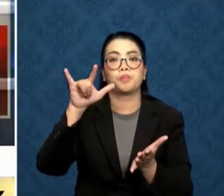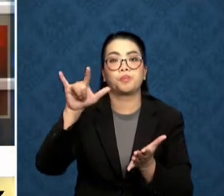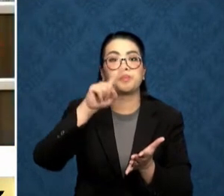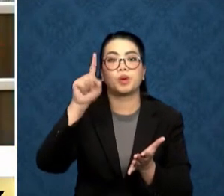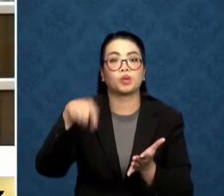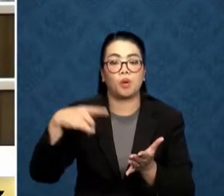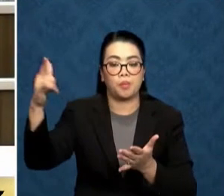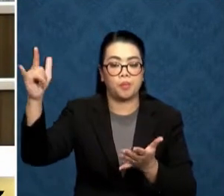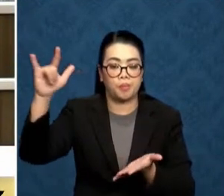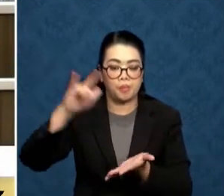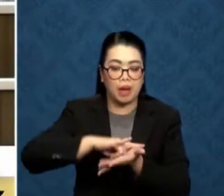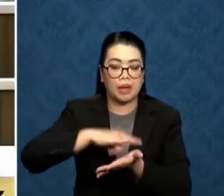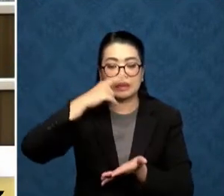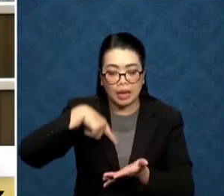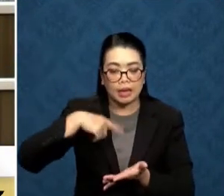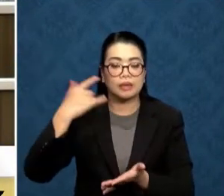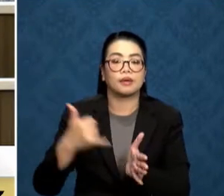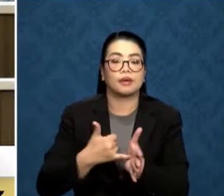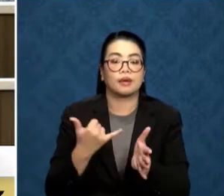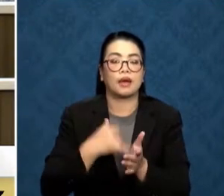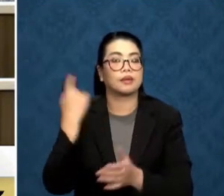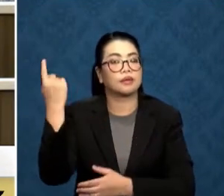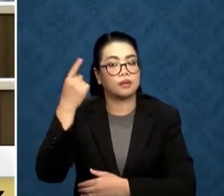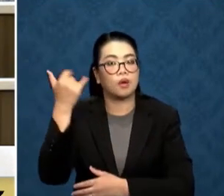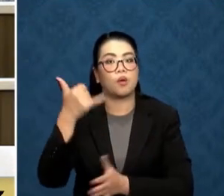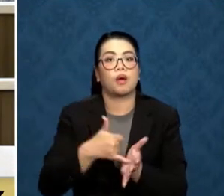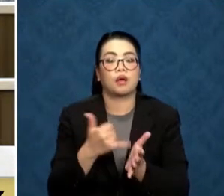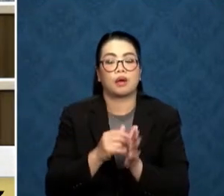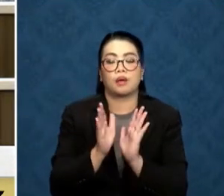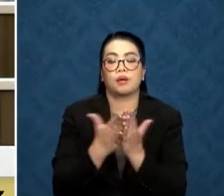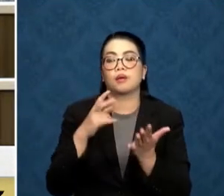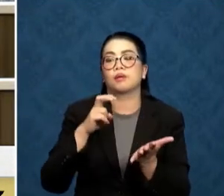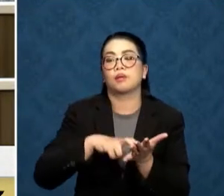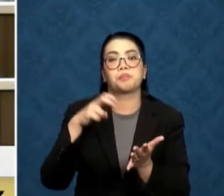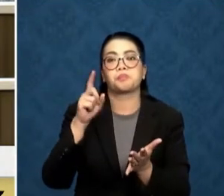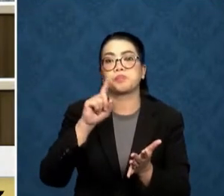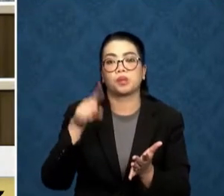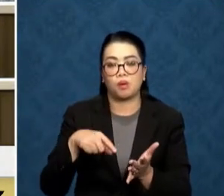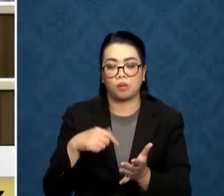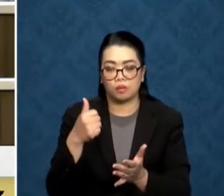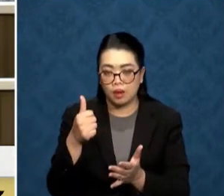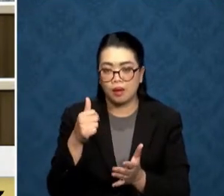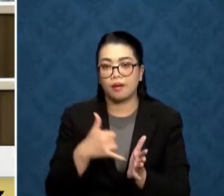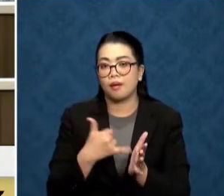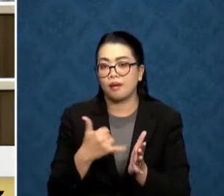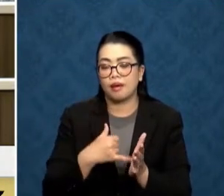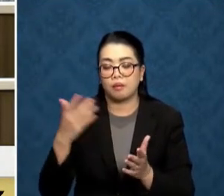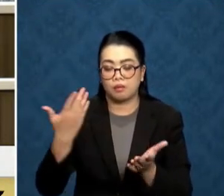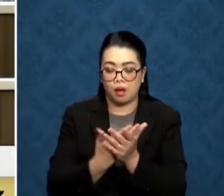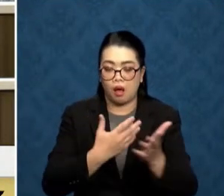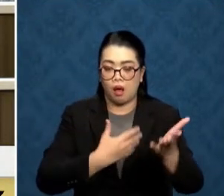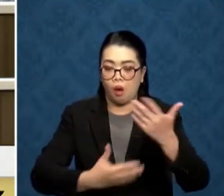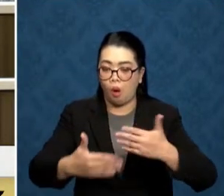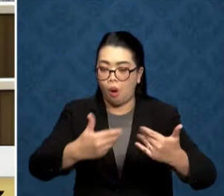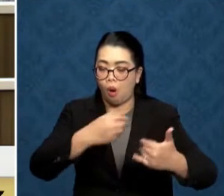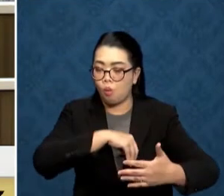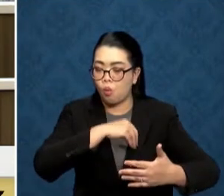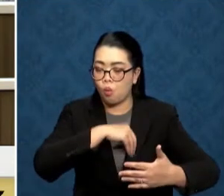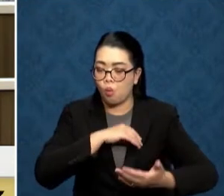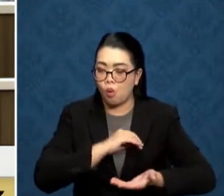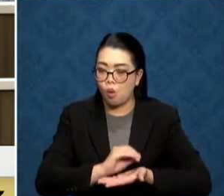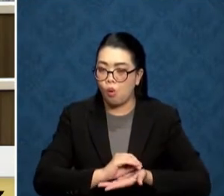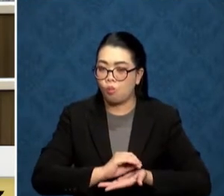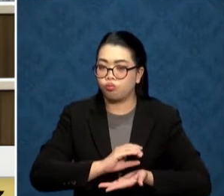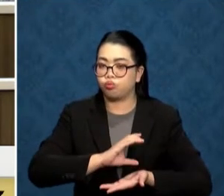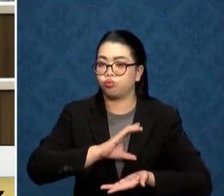นตัวเลขขนกท่องเที่ยวและเมussเงินต่าง ต่างี่หลายเข้า สู่ประเทศไทยนั้นเพิ่มขึ้นอย่เป็ในยะสำ